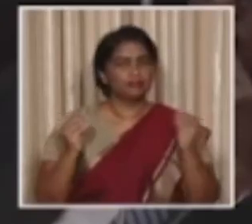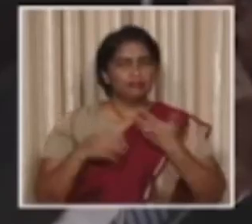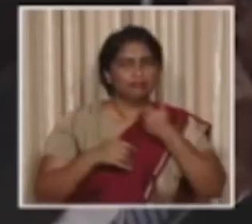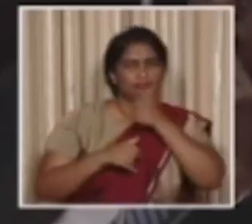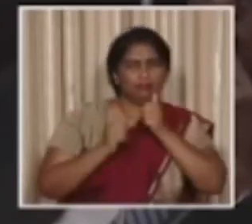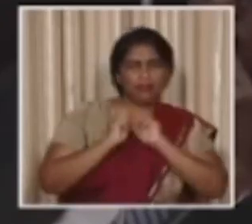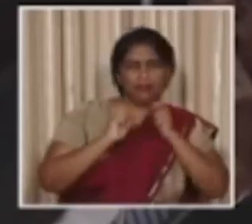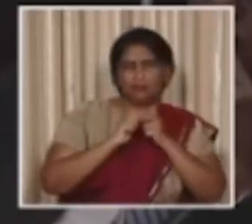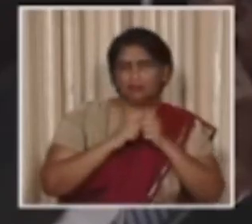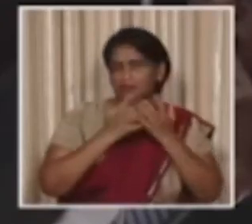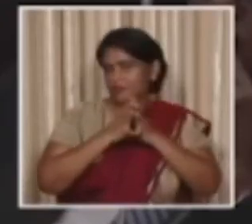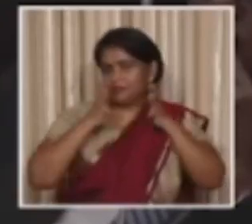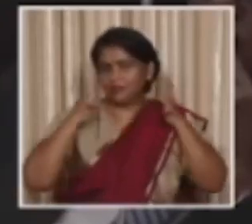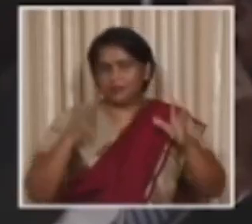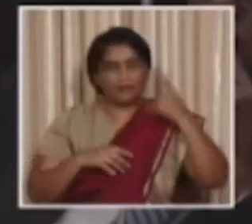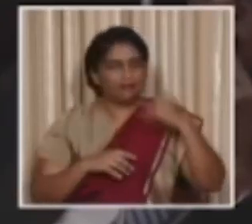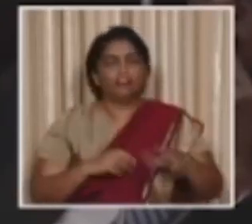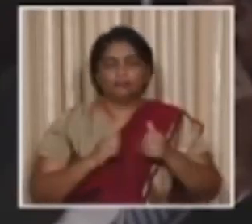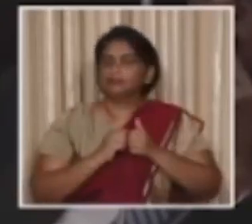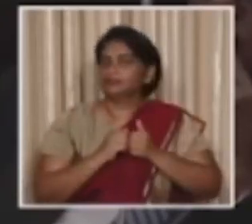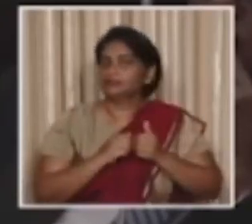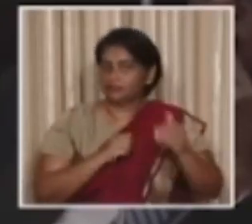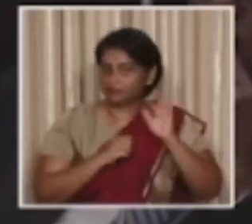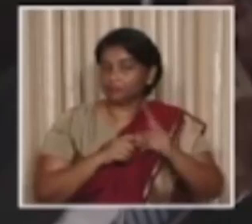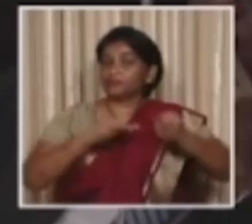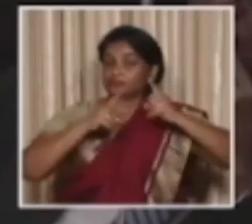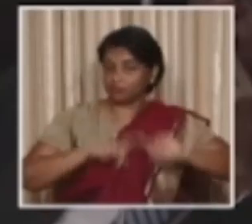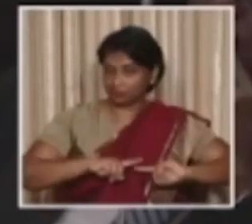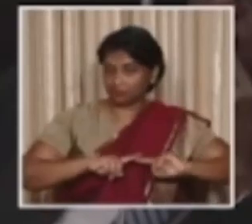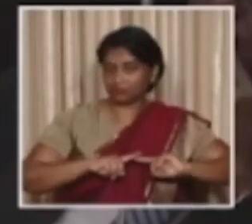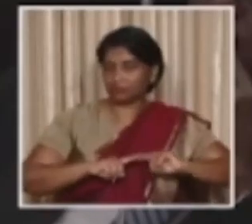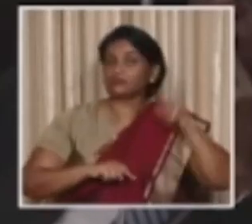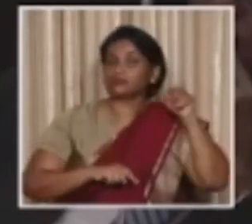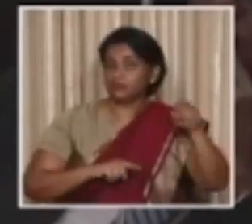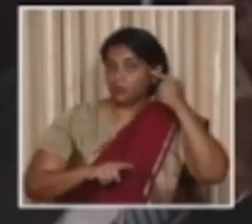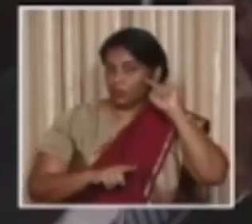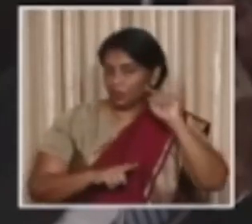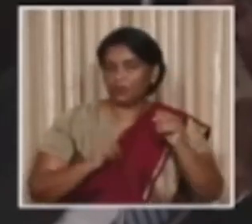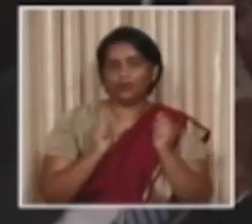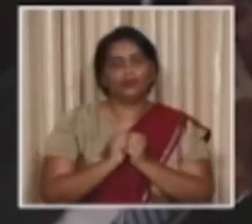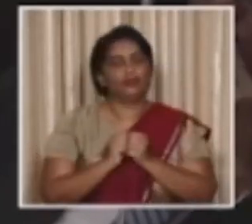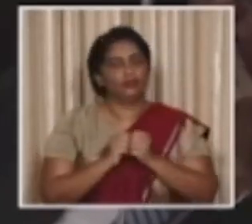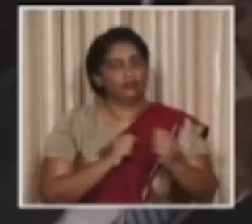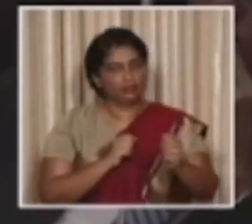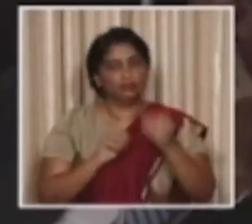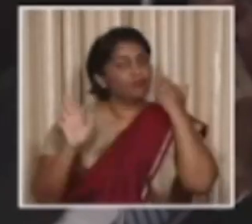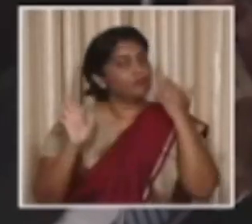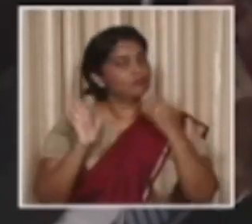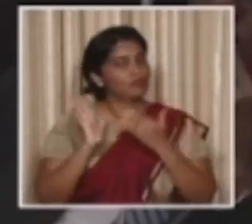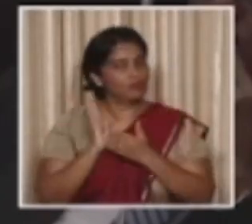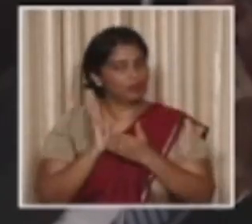අක්‍රමිතාවයන් රාශියක් නිසා සිදුවී ඉන් අනතුරුව ඒ පිළිබඳ කටයුතු කිරීම සඳහා